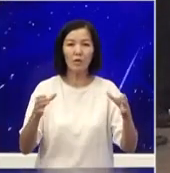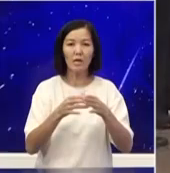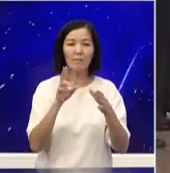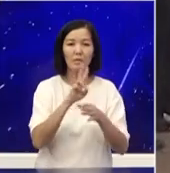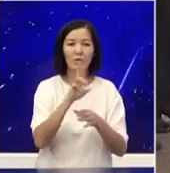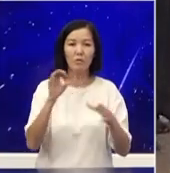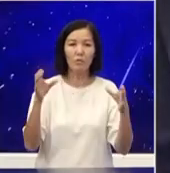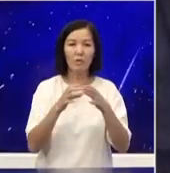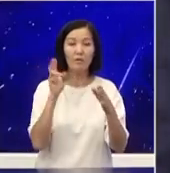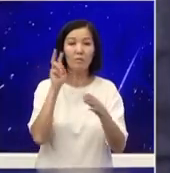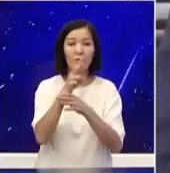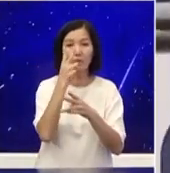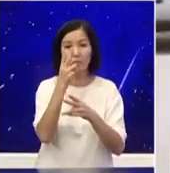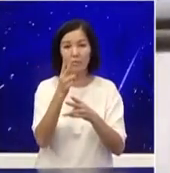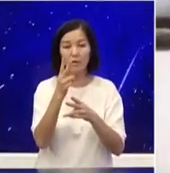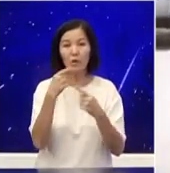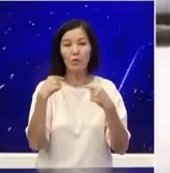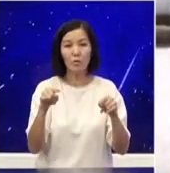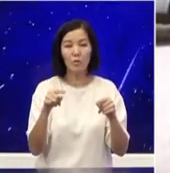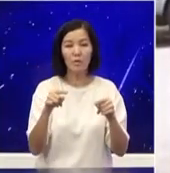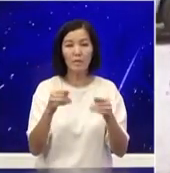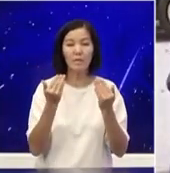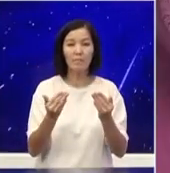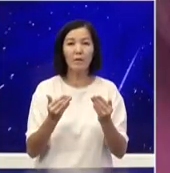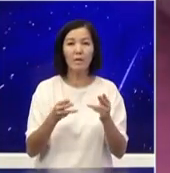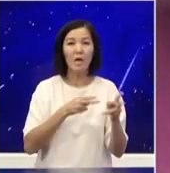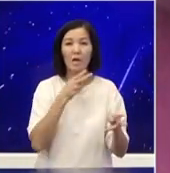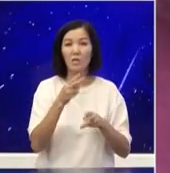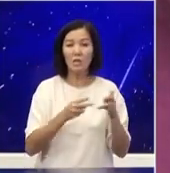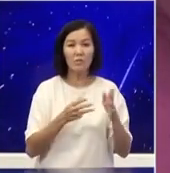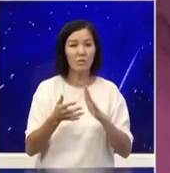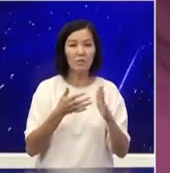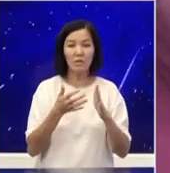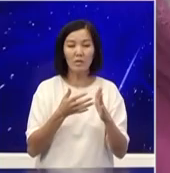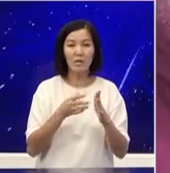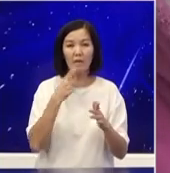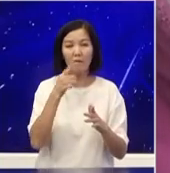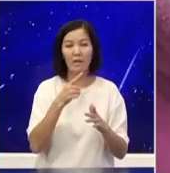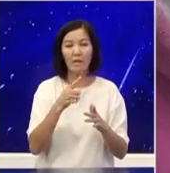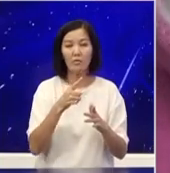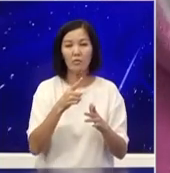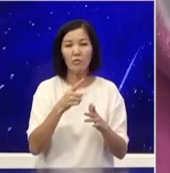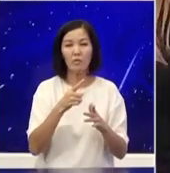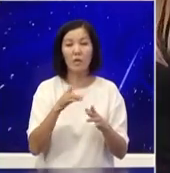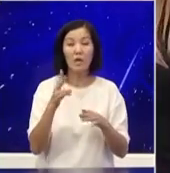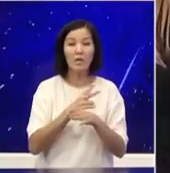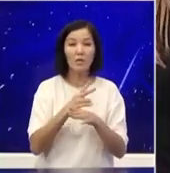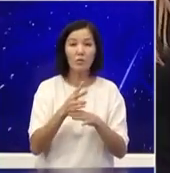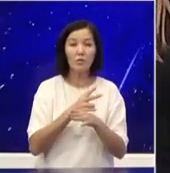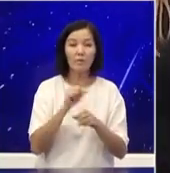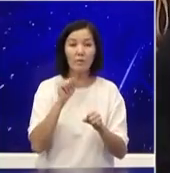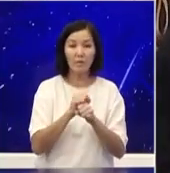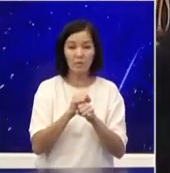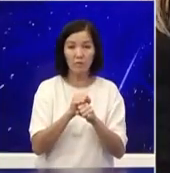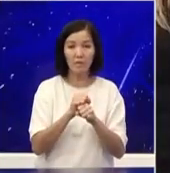Нур Отан увидела несколько иную картину. Теперь жители не жалуются на дефицит воды, а говорят лишь о подключении ее в ночное время. Впрочем, об